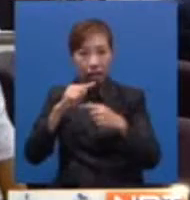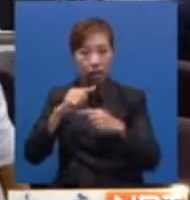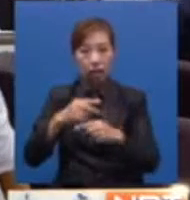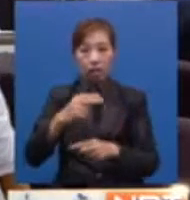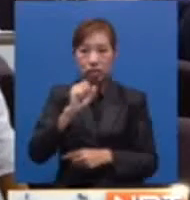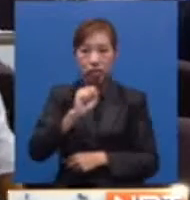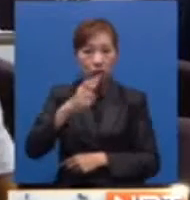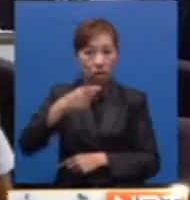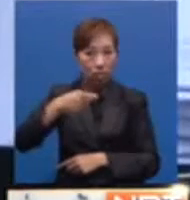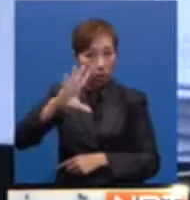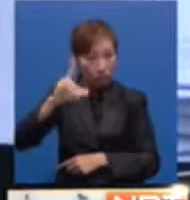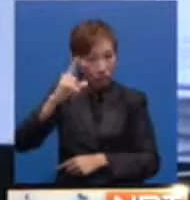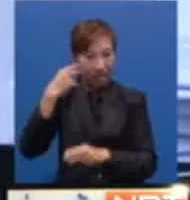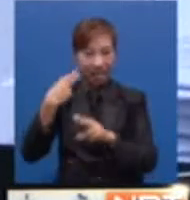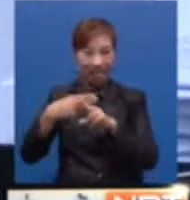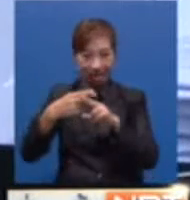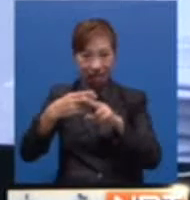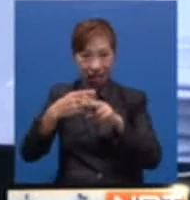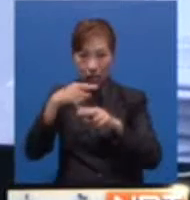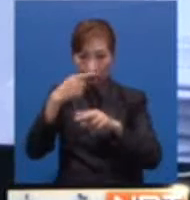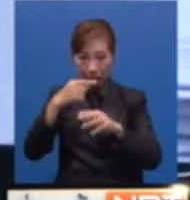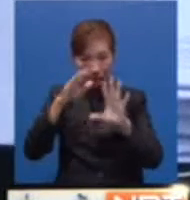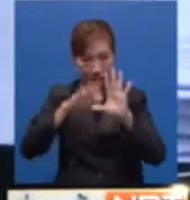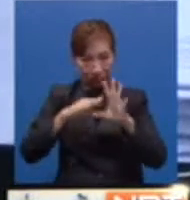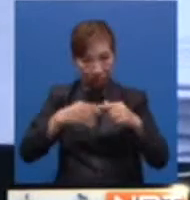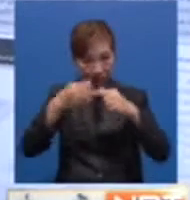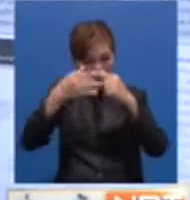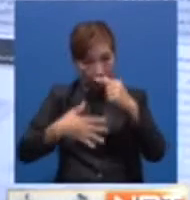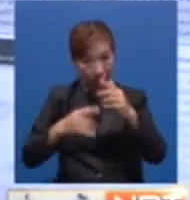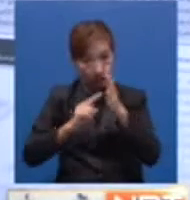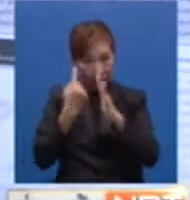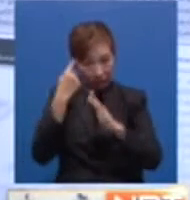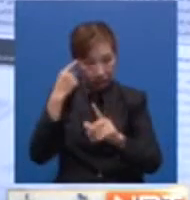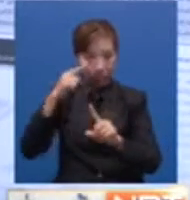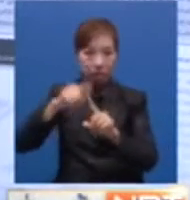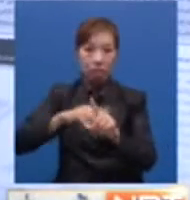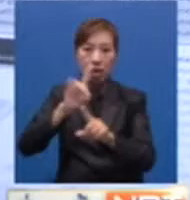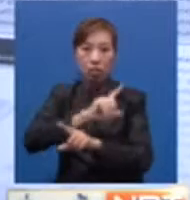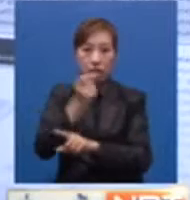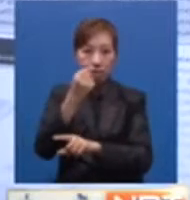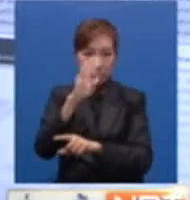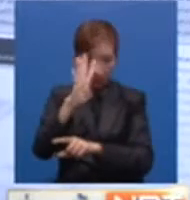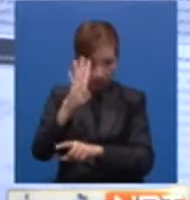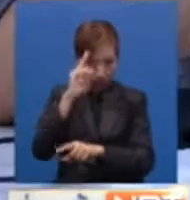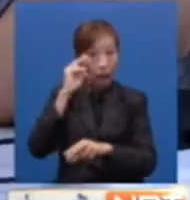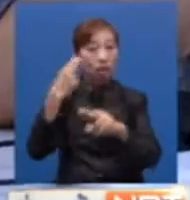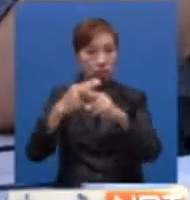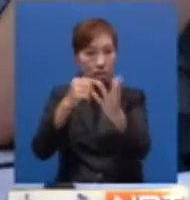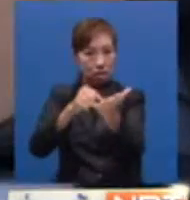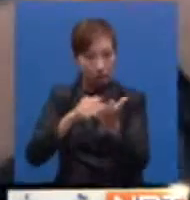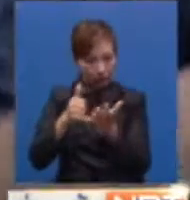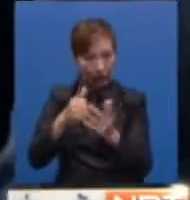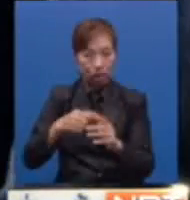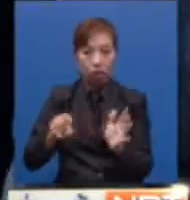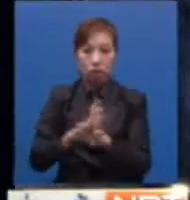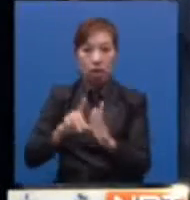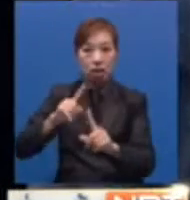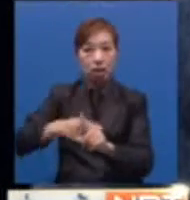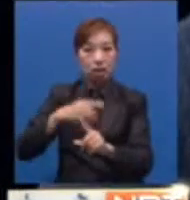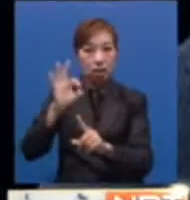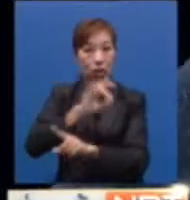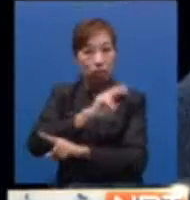สปสำนักงานกกตจะเปิดให้ยื่นรายชื่อได้ตั้งแต่วันที่ 14สิงหาคมจนถึงวันที่ 2กันยายนซึ่ง